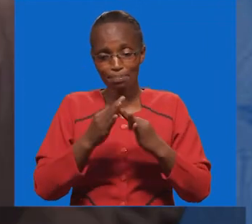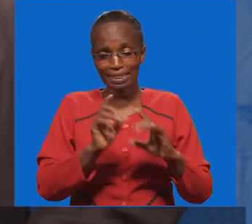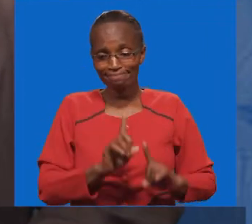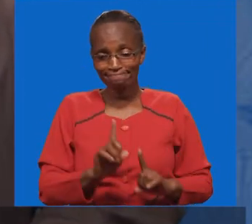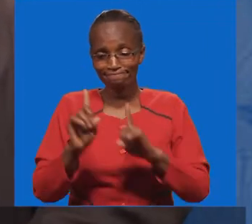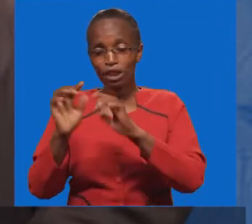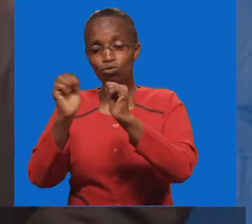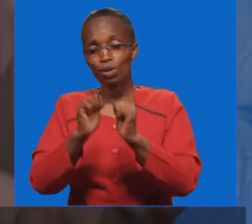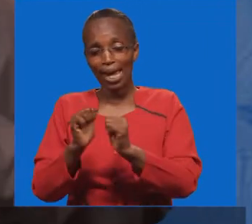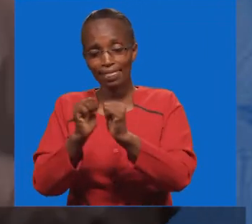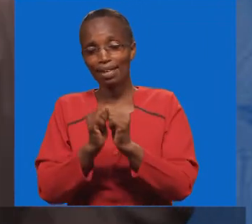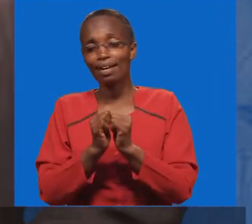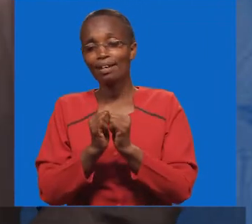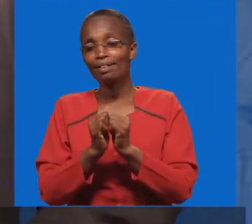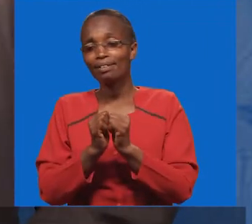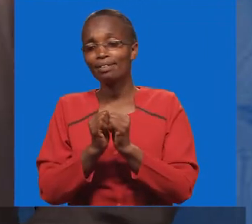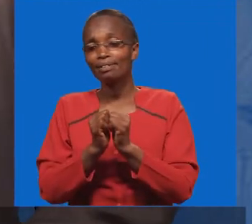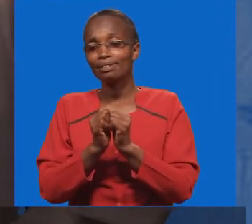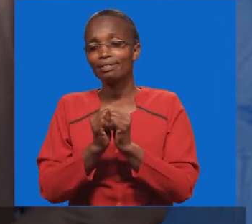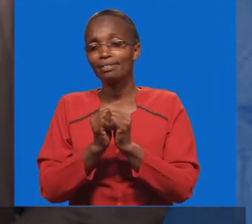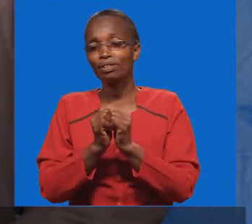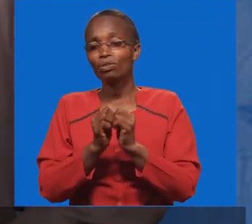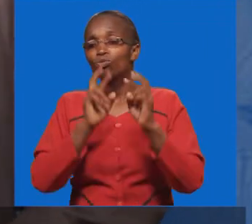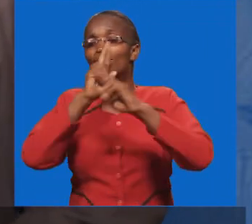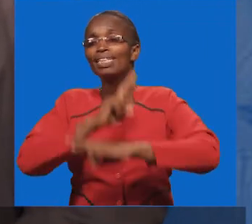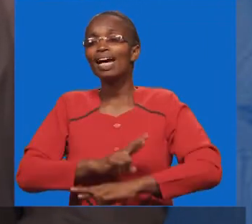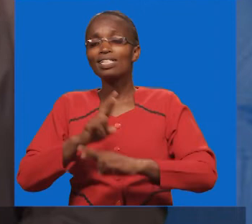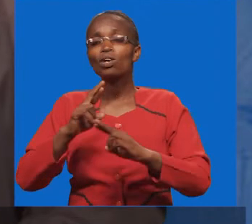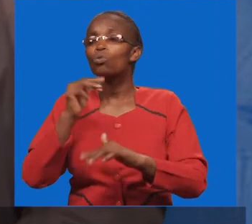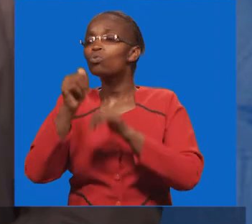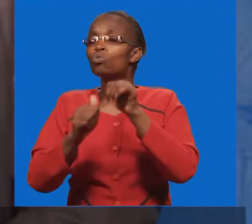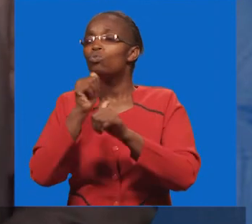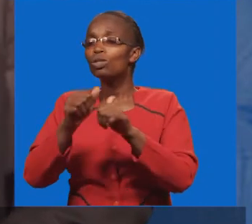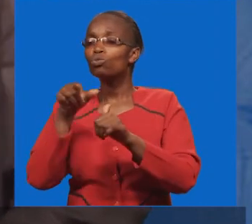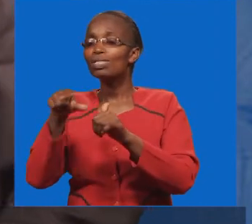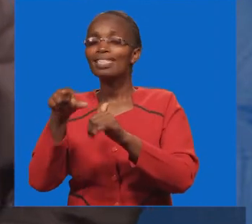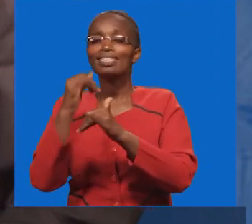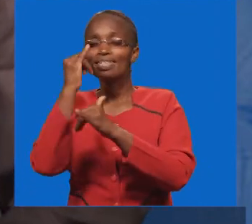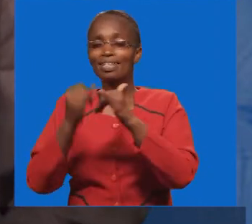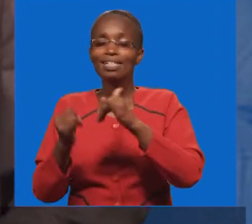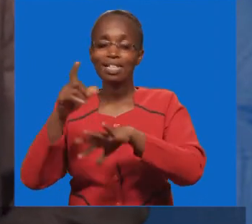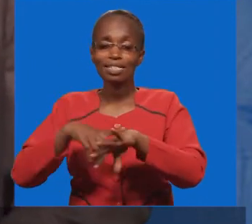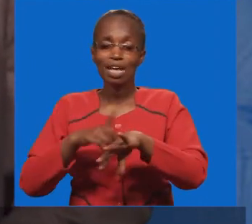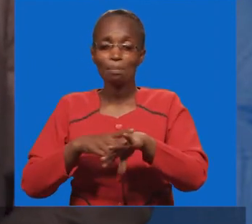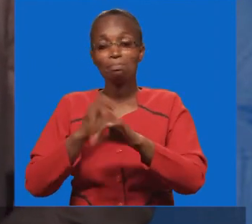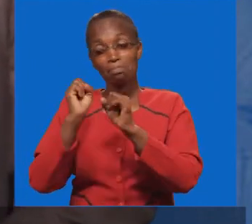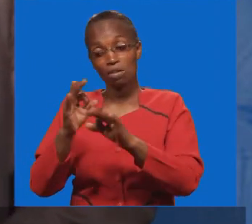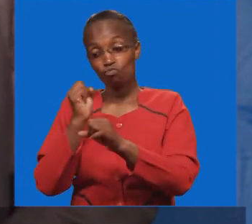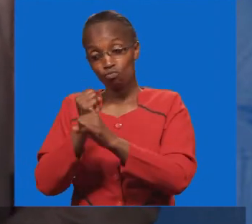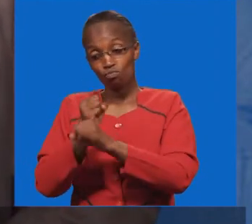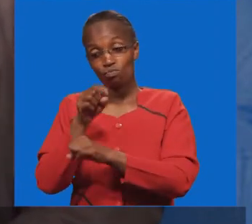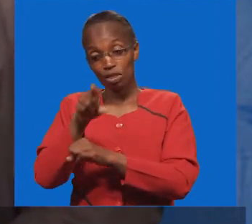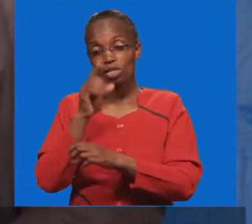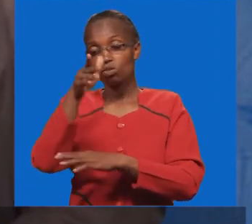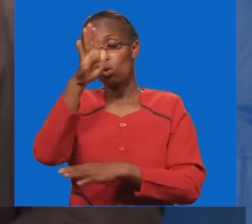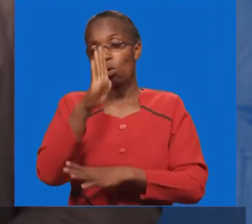pale nje? Time out na mume wako na mke wako na watoto na mfanye kazi pia pale.